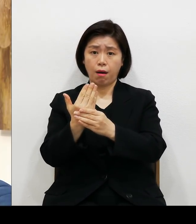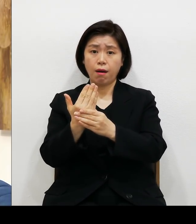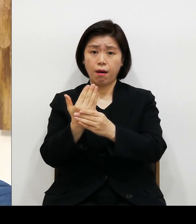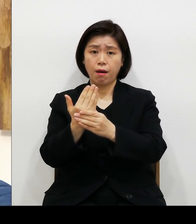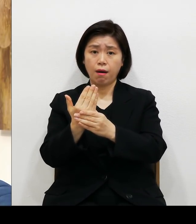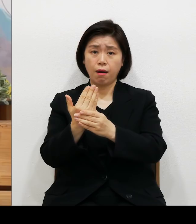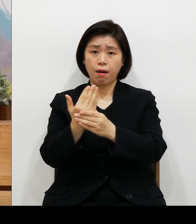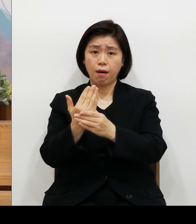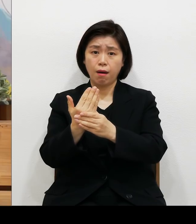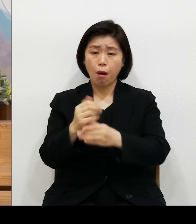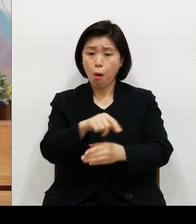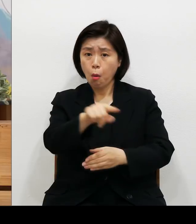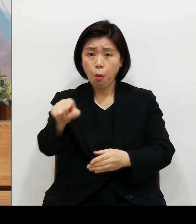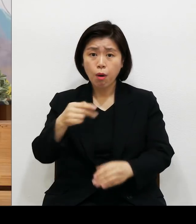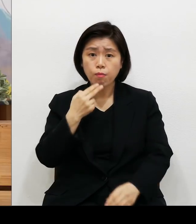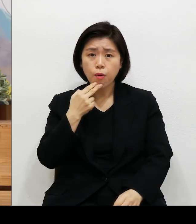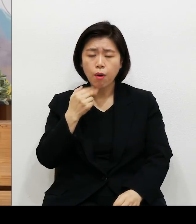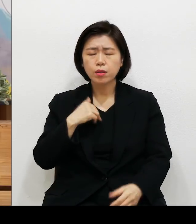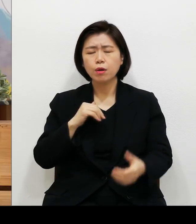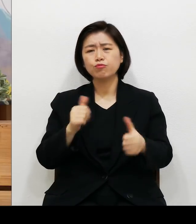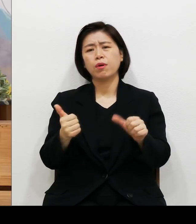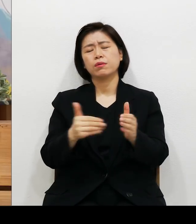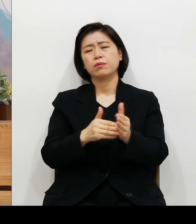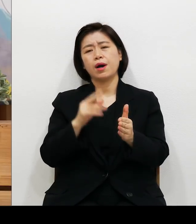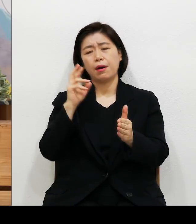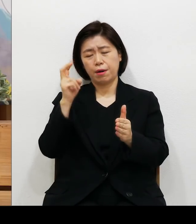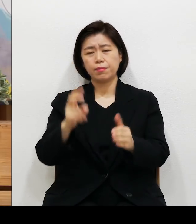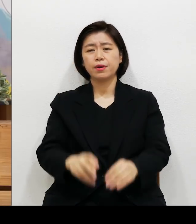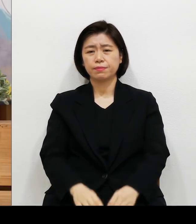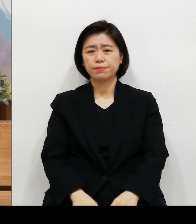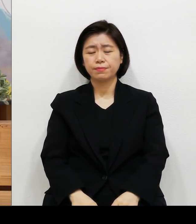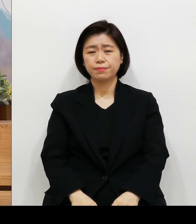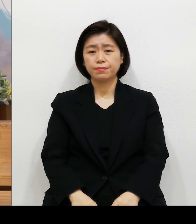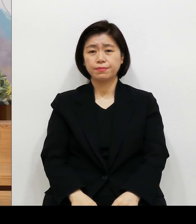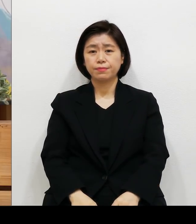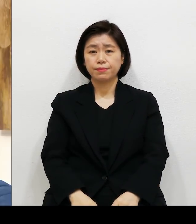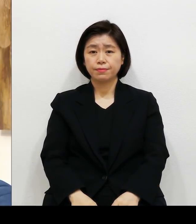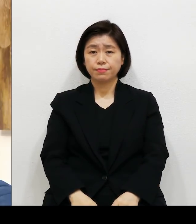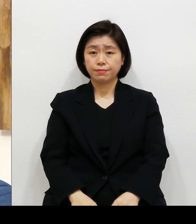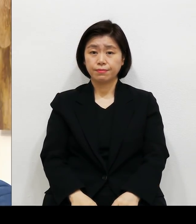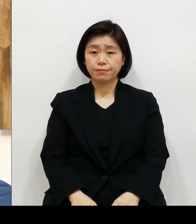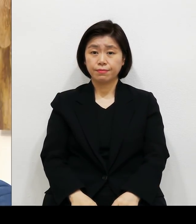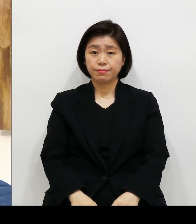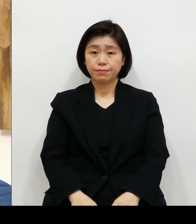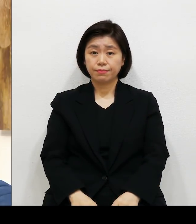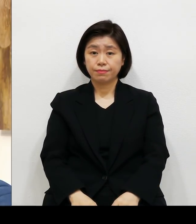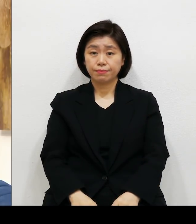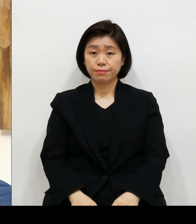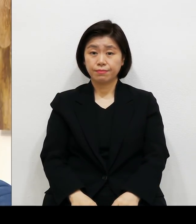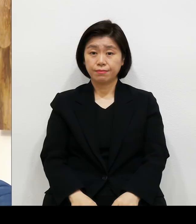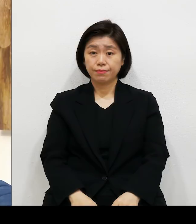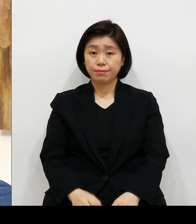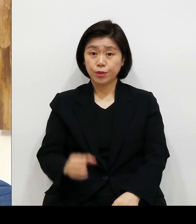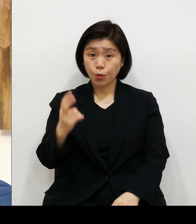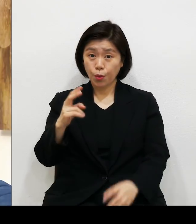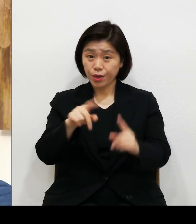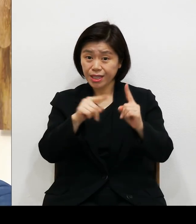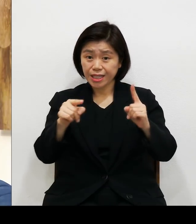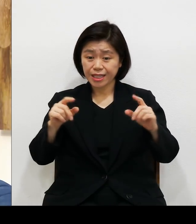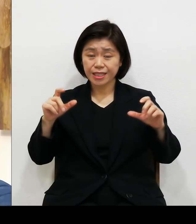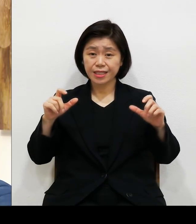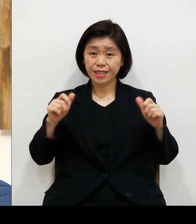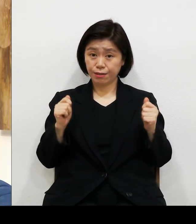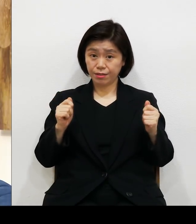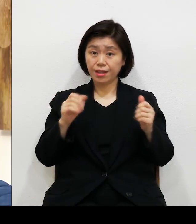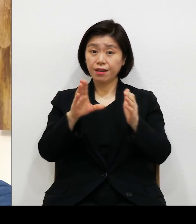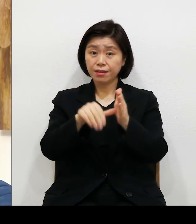끈을 놔버려도 그렇죠. 되는 상황에 막 그 순간순간들 심지어는 저 그 1인 시위 할 때 사진을